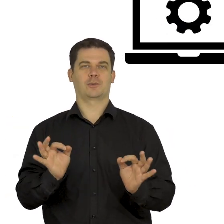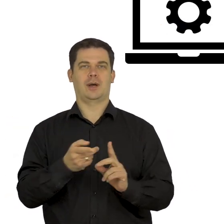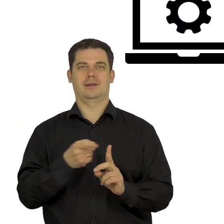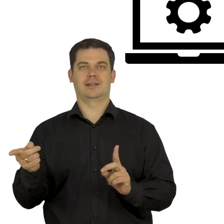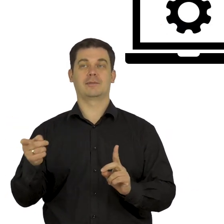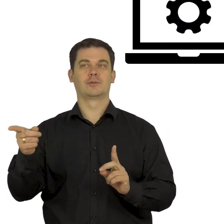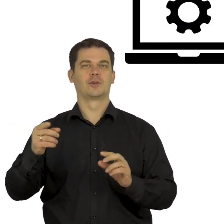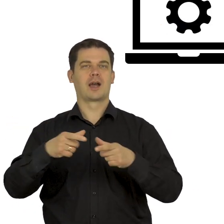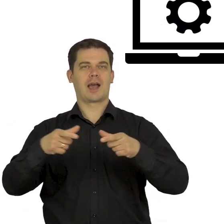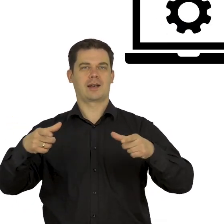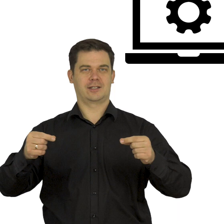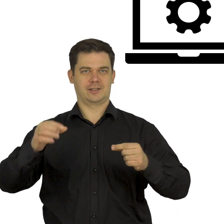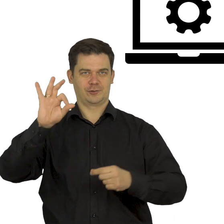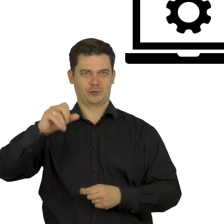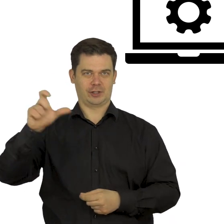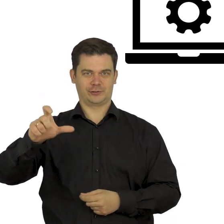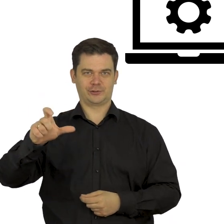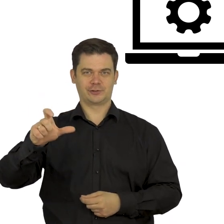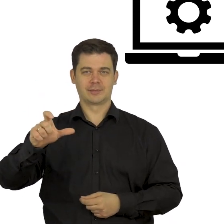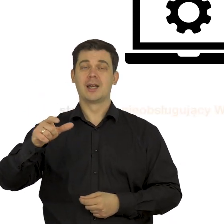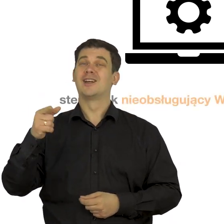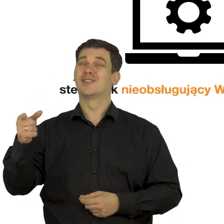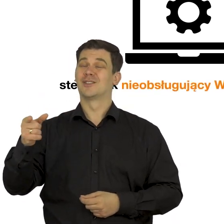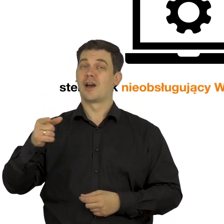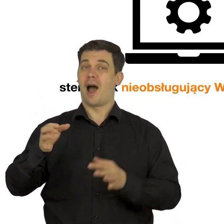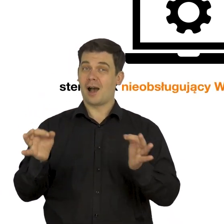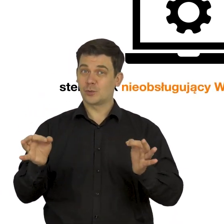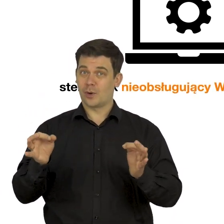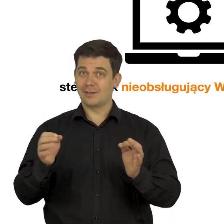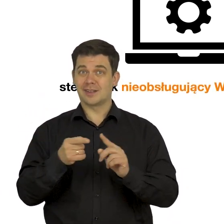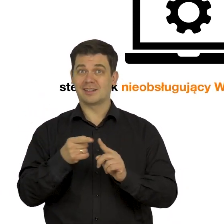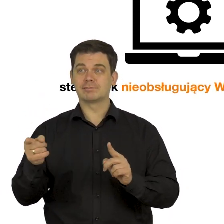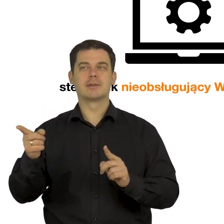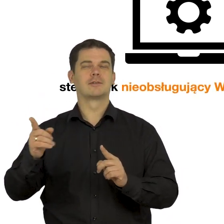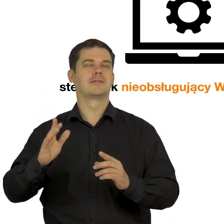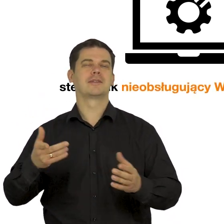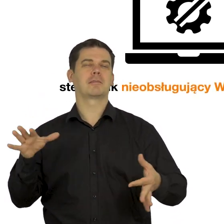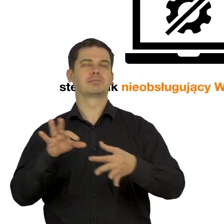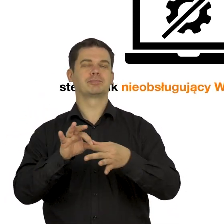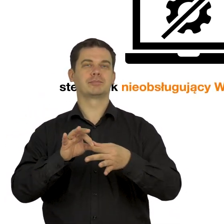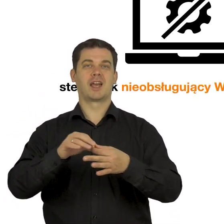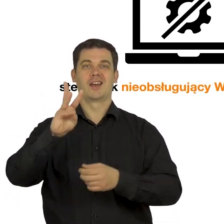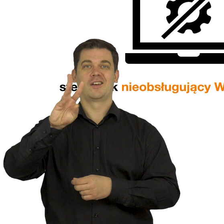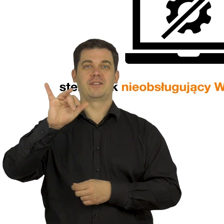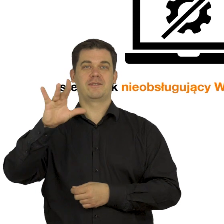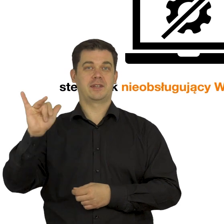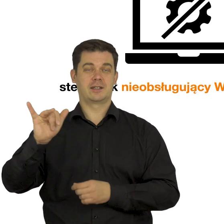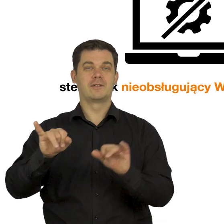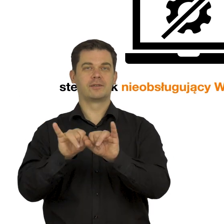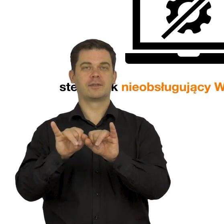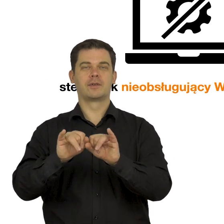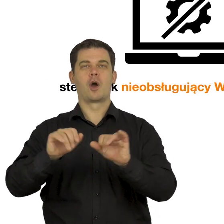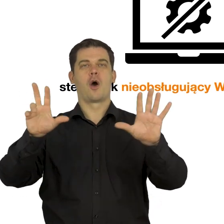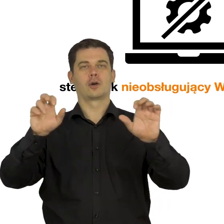sterownika karty sieci bezprzewodowej. Ten dotychczasowy najprawdopodobniej nie wspiera nowego standardu Wi-Fi 6, czyli